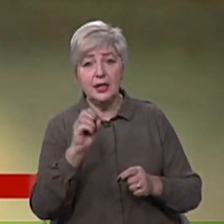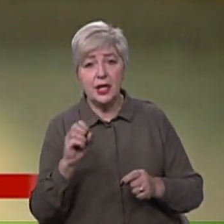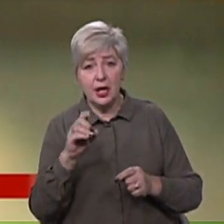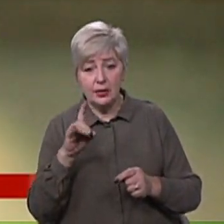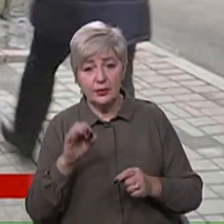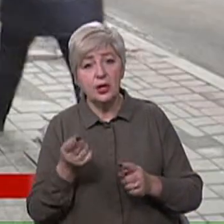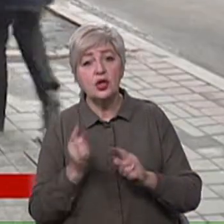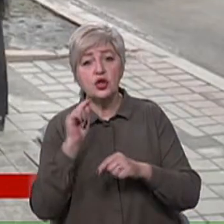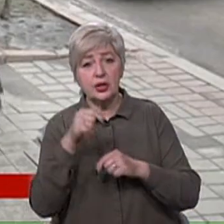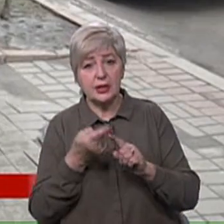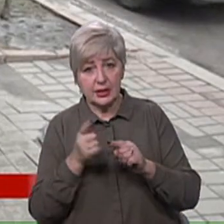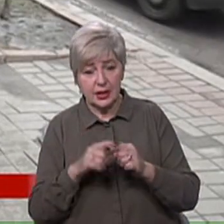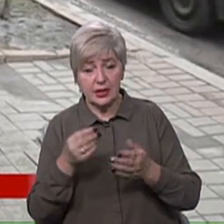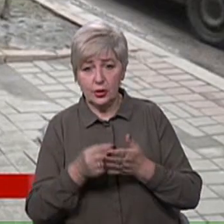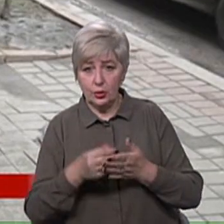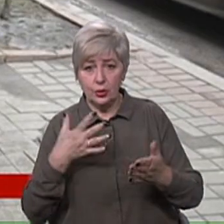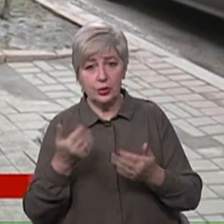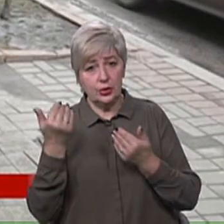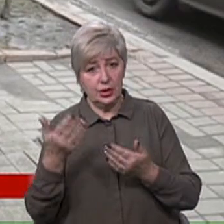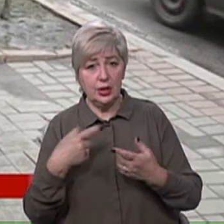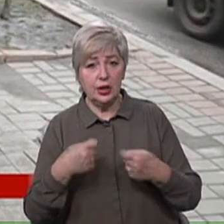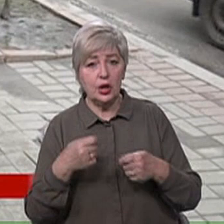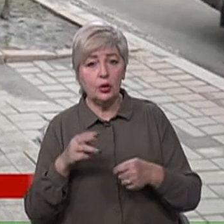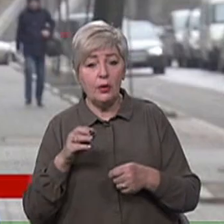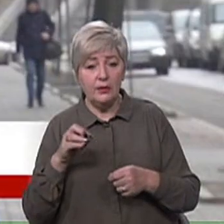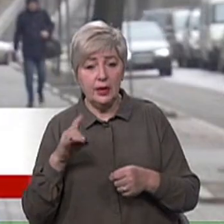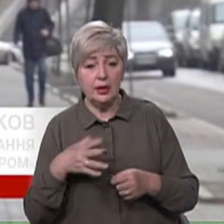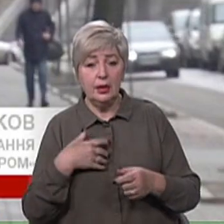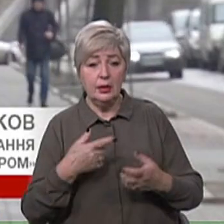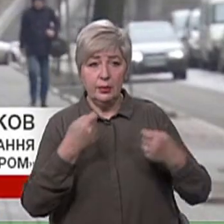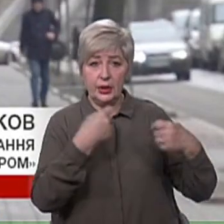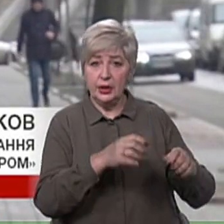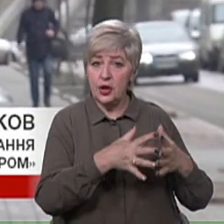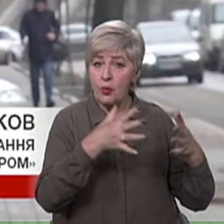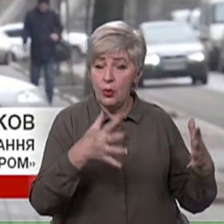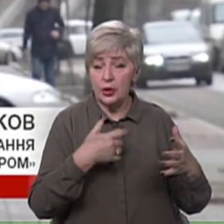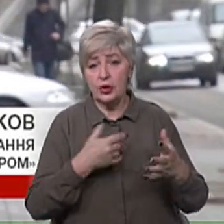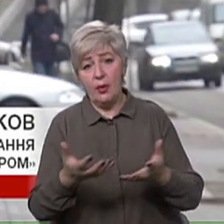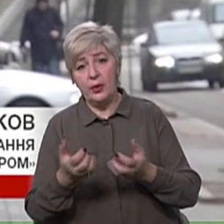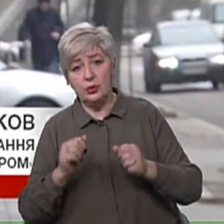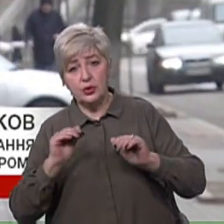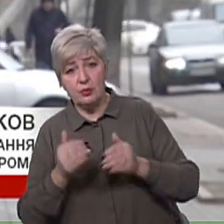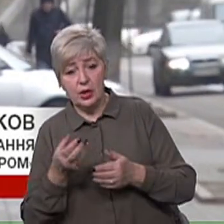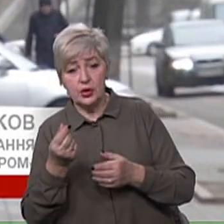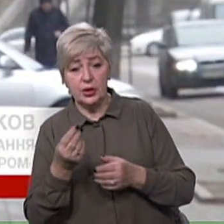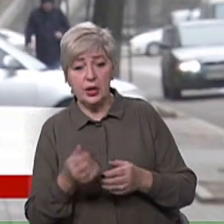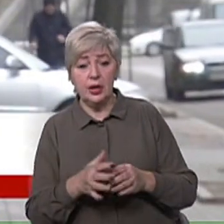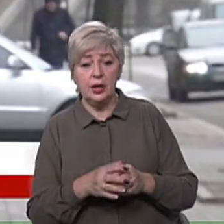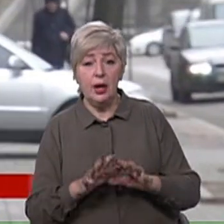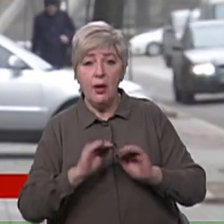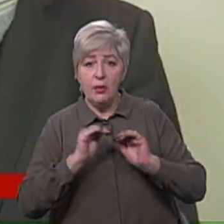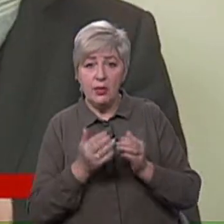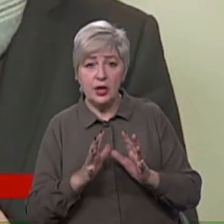і їхні товари. Ми продадимо менше продукції, ми отримаємо менше грошей, підприємства зможуть менше інвестувати, в тому числі в